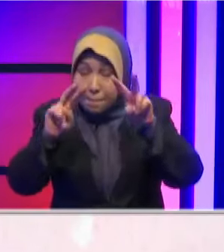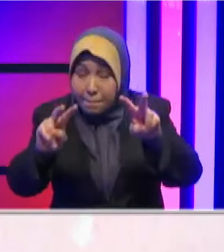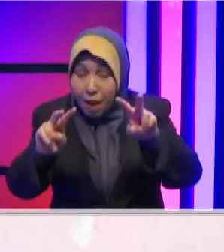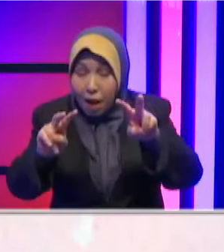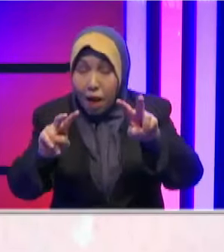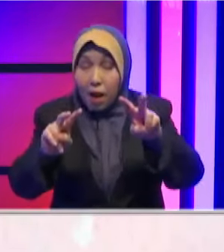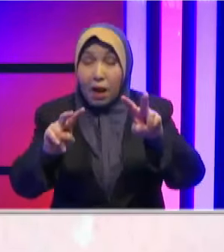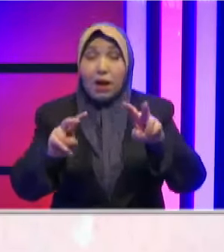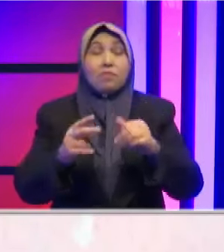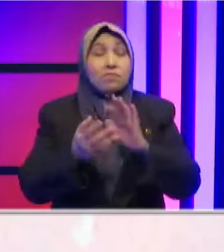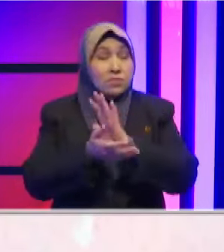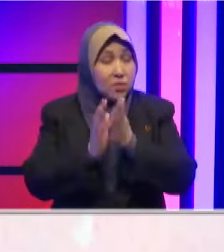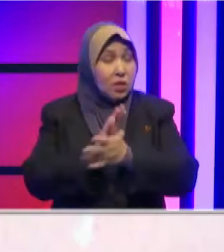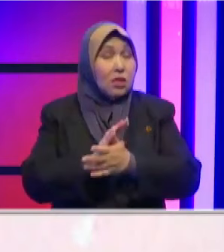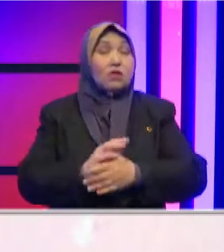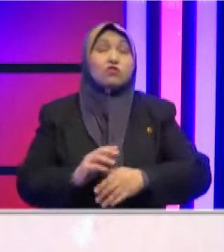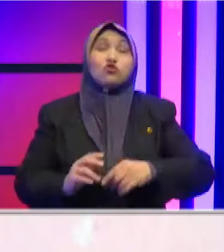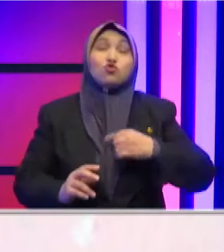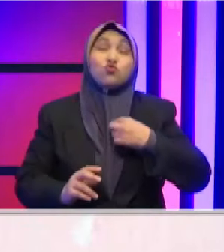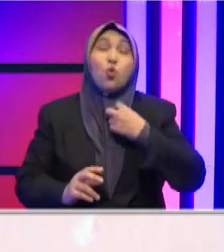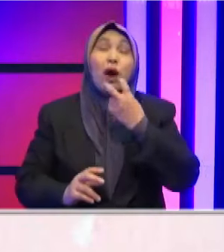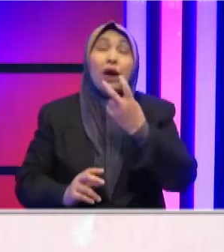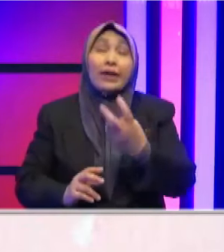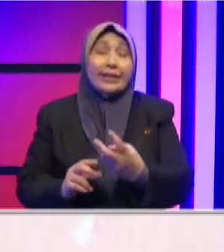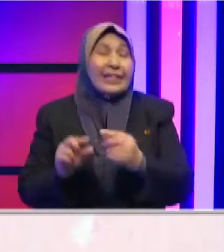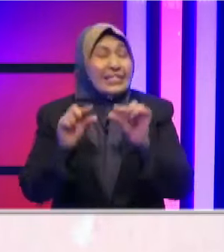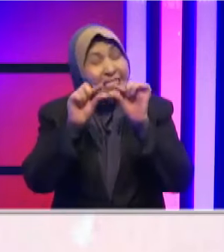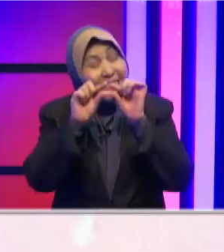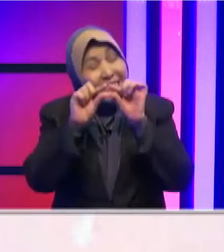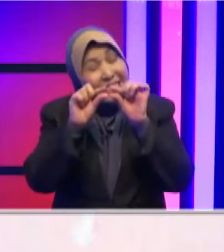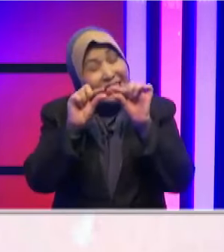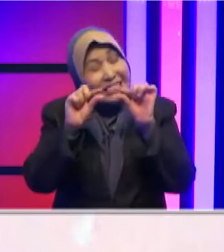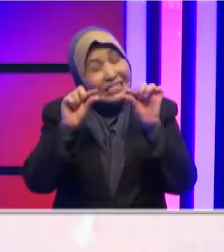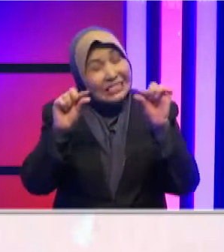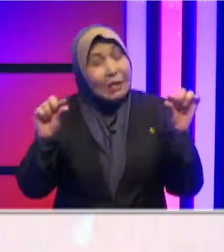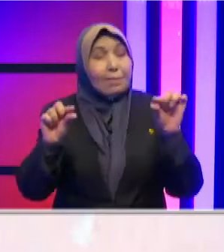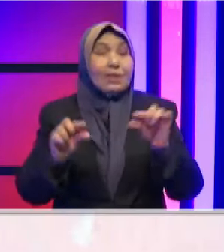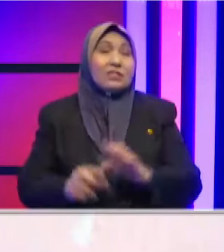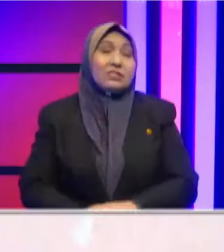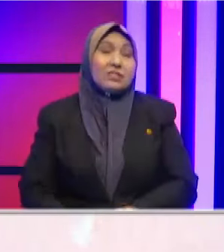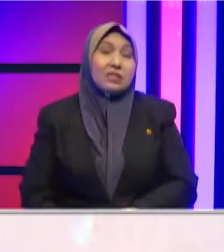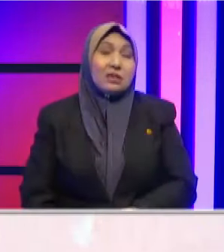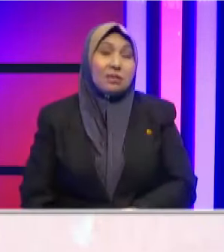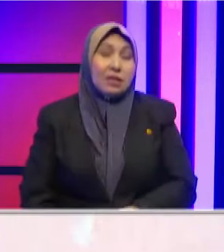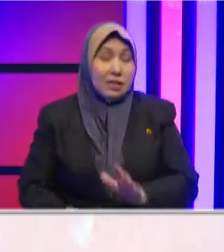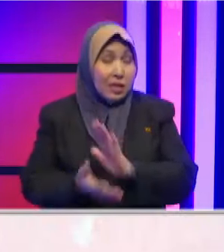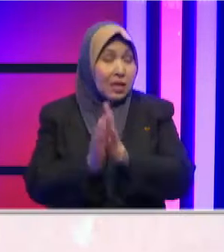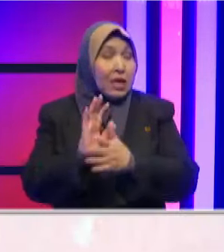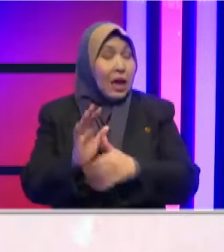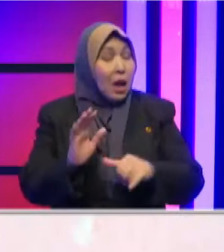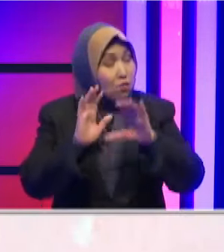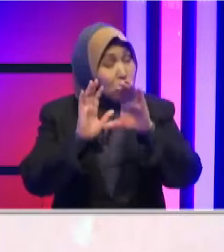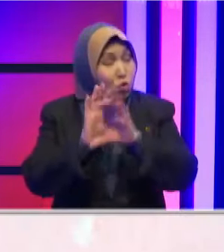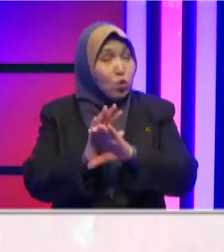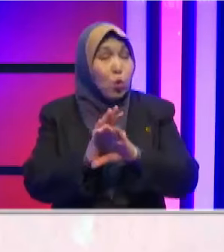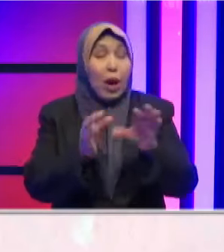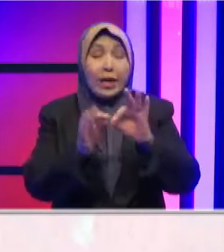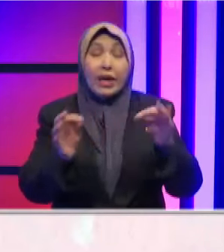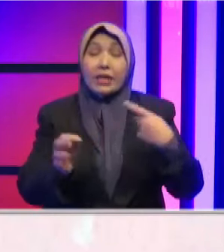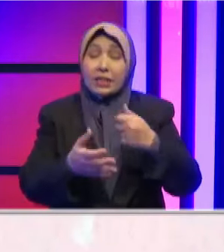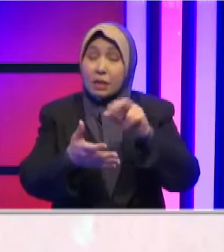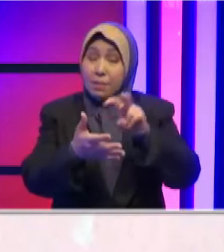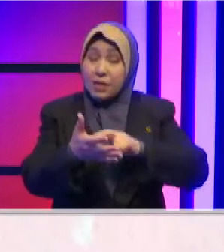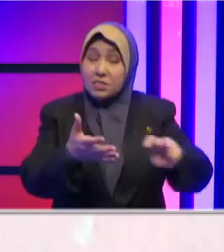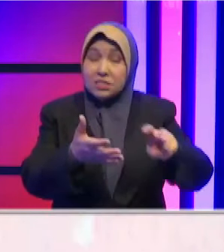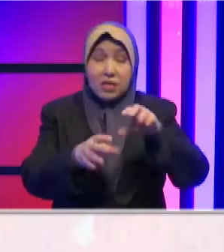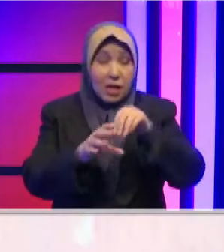semuanya condong ataupun suaranya selalu tidak tebal suaranya di di ini Pisces kalau tidak contoh ayat yang kita baca dan